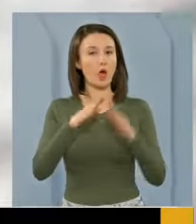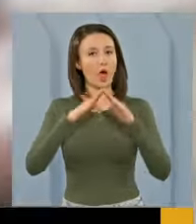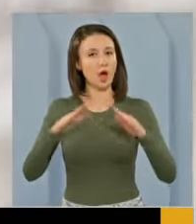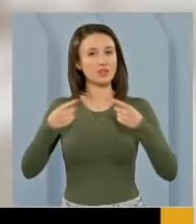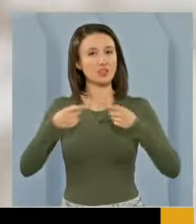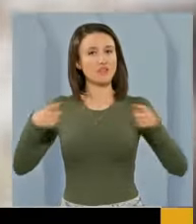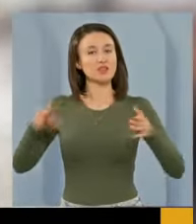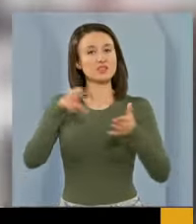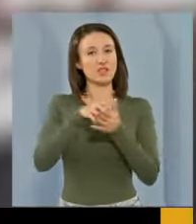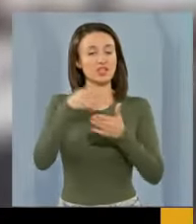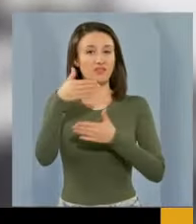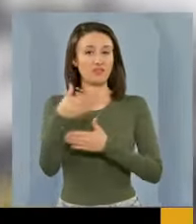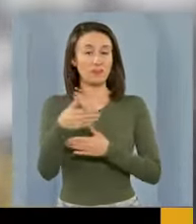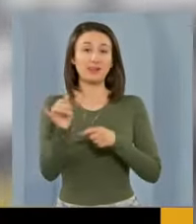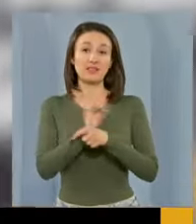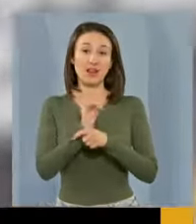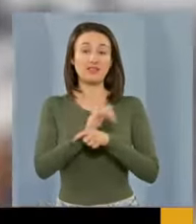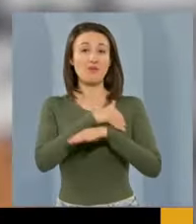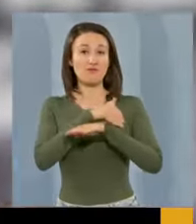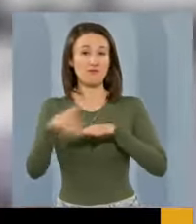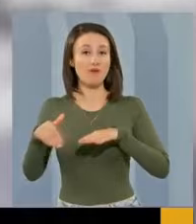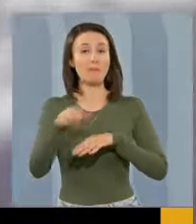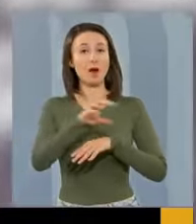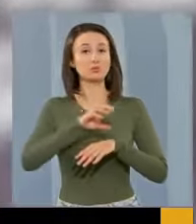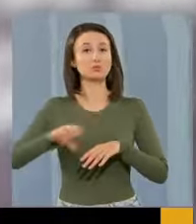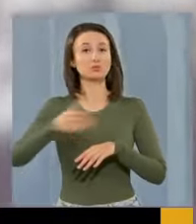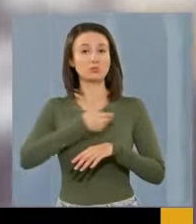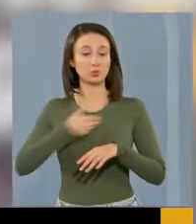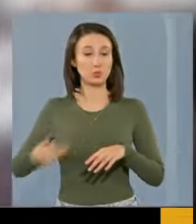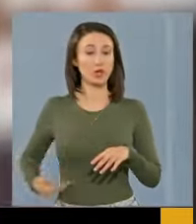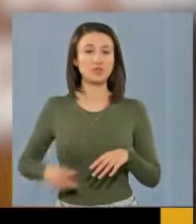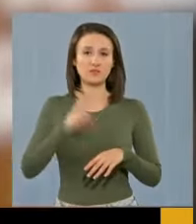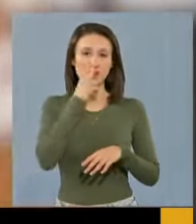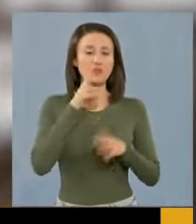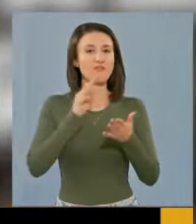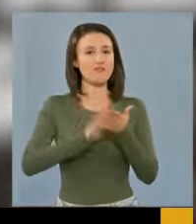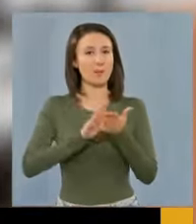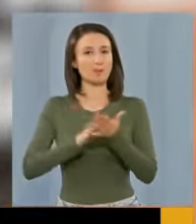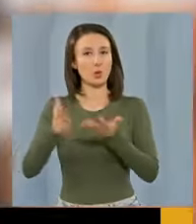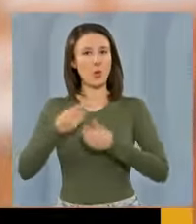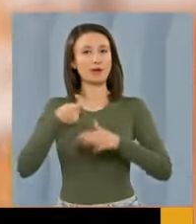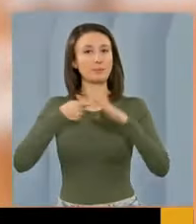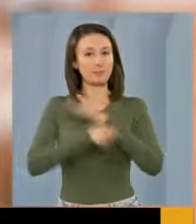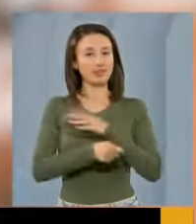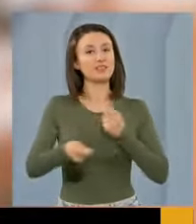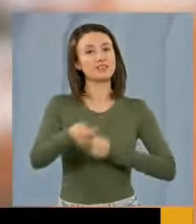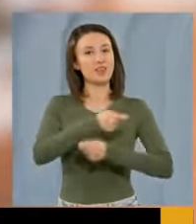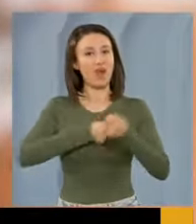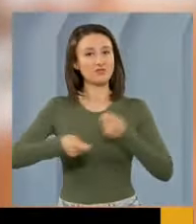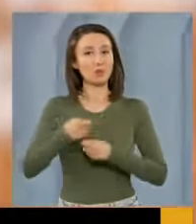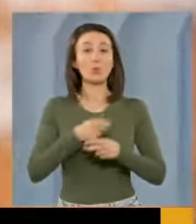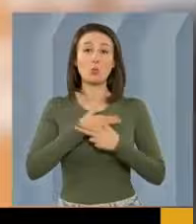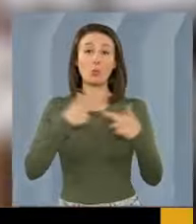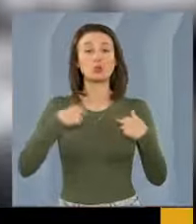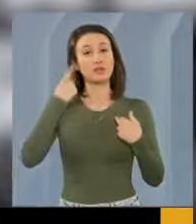sedii de firmă și Direcția Regională Vamală București. Ancheta vizează fapte de luare de mită și trafic de influență. Procurorii suspectează